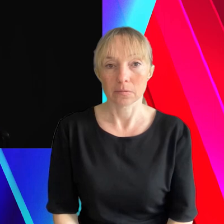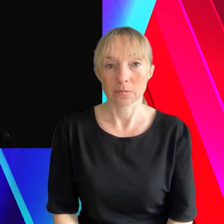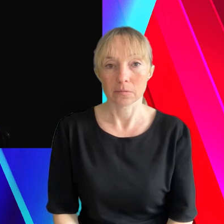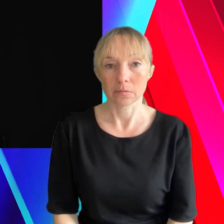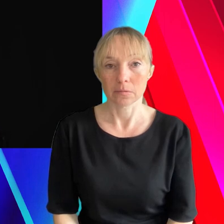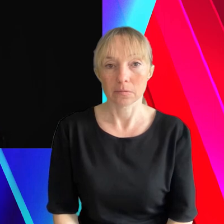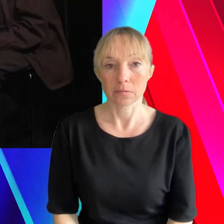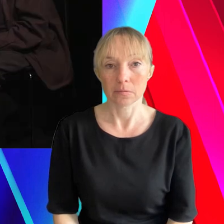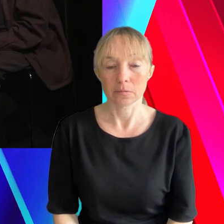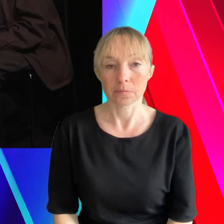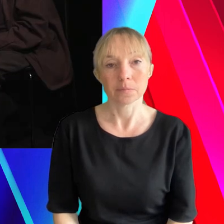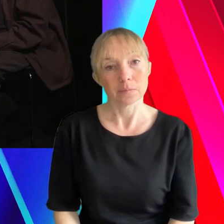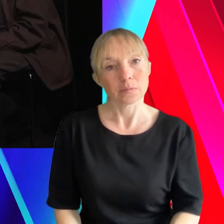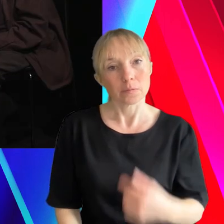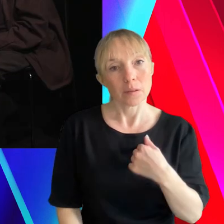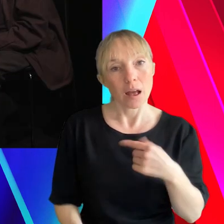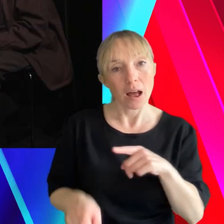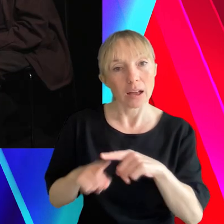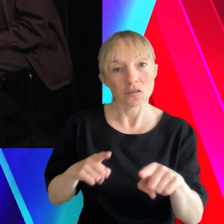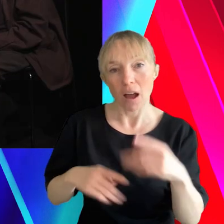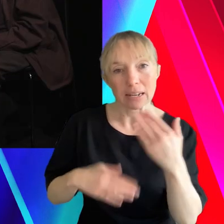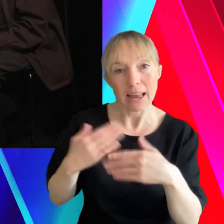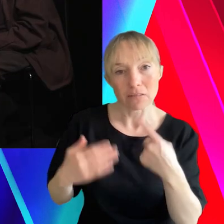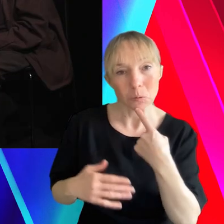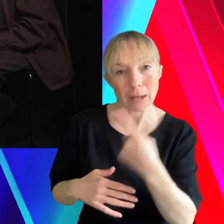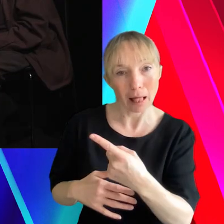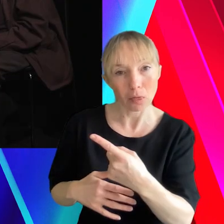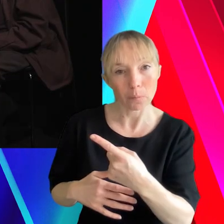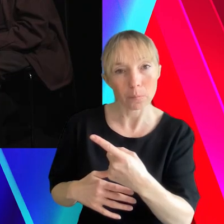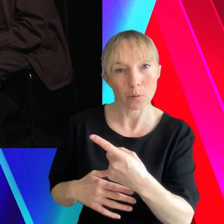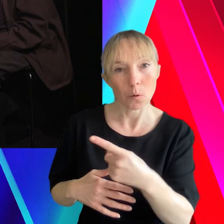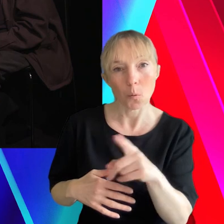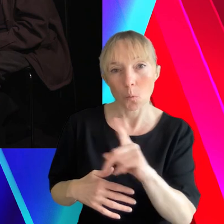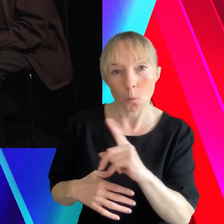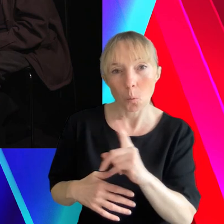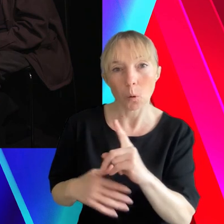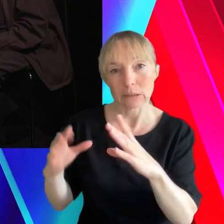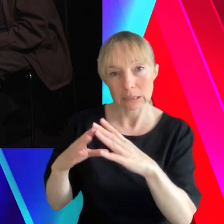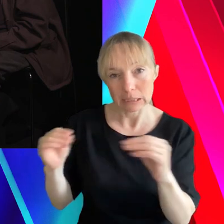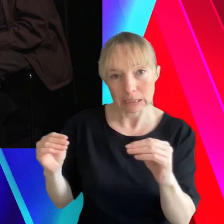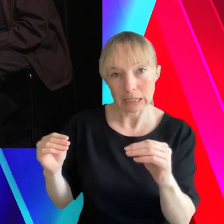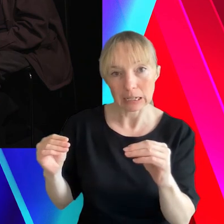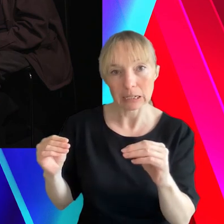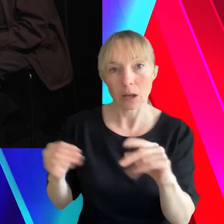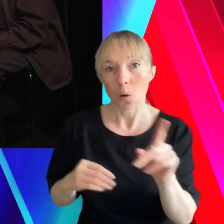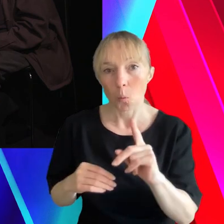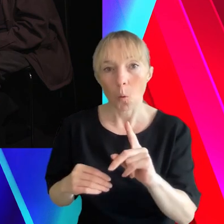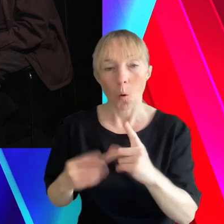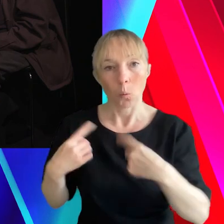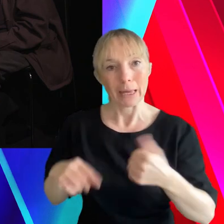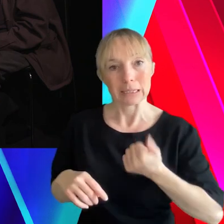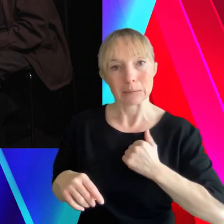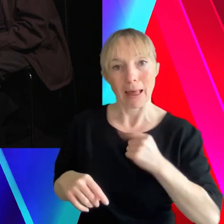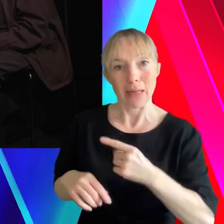واکنششون میشه اون بازیشون. So I try never to tell them what's the actual scene that they're playing and what they're